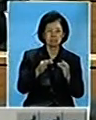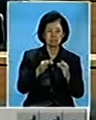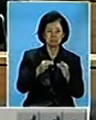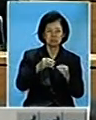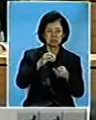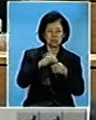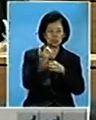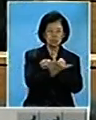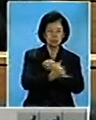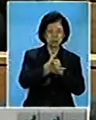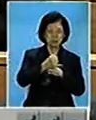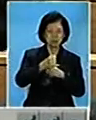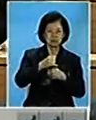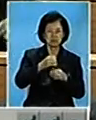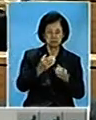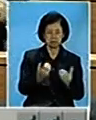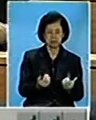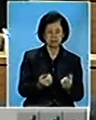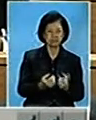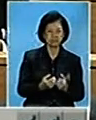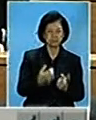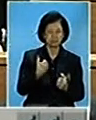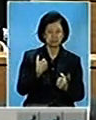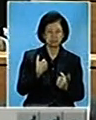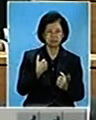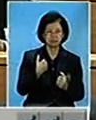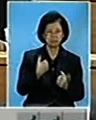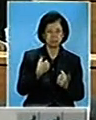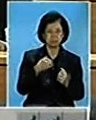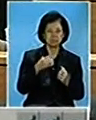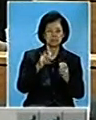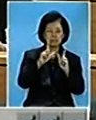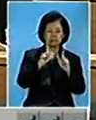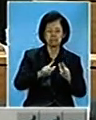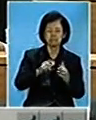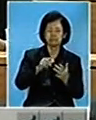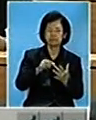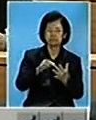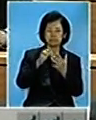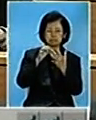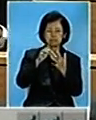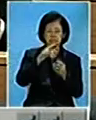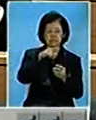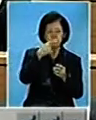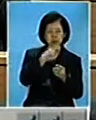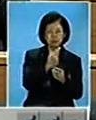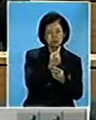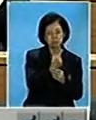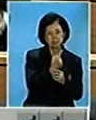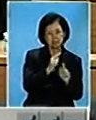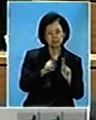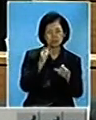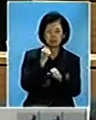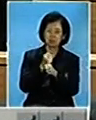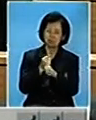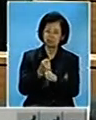เราในประเทศนี้มีลักษณะพิเศษคือพูดอย่างหนึ่งแต่ทำ